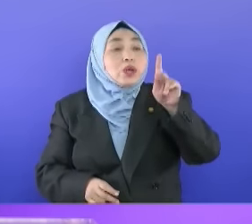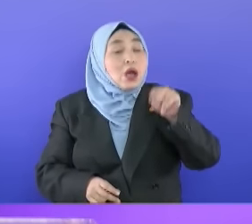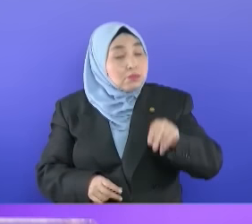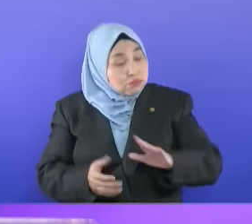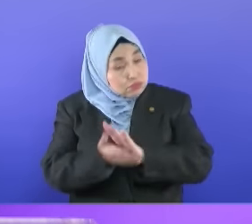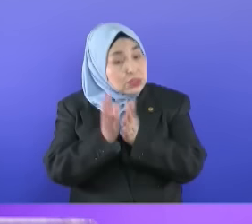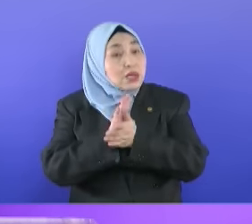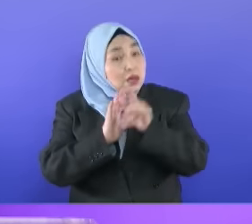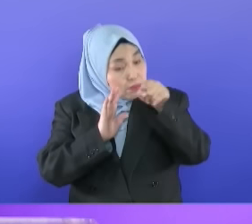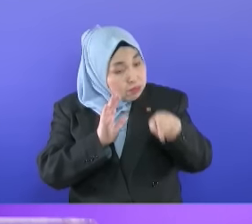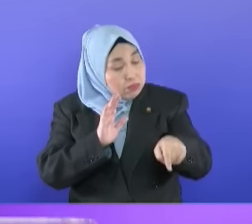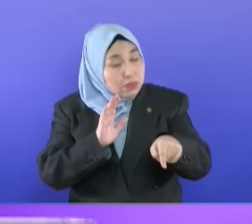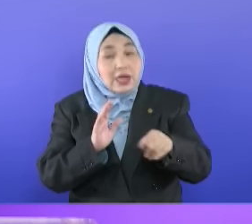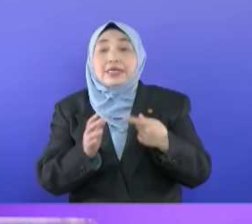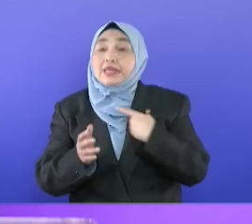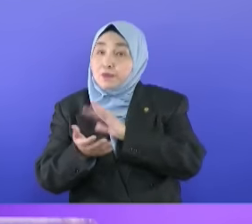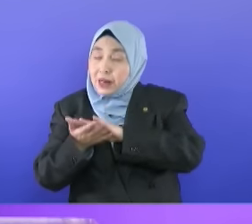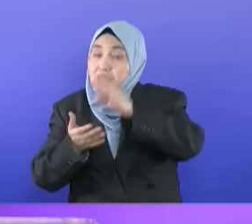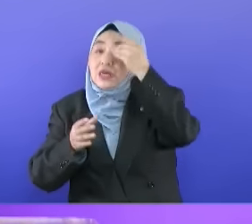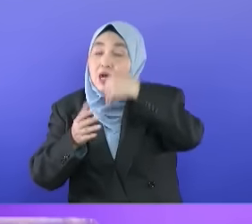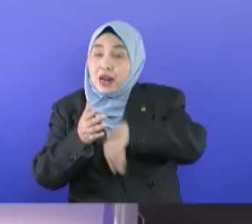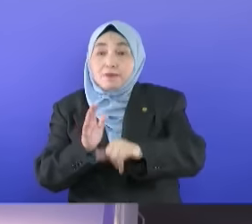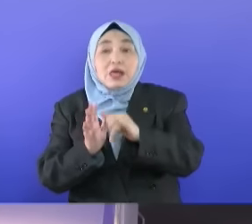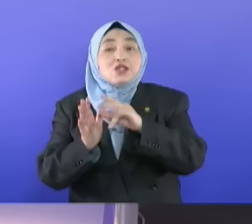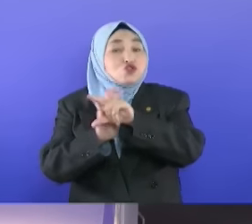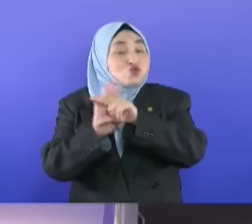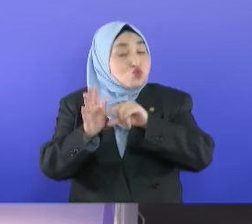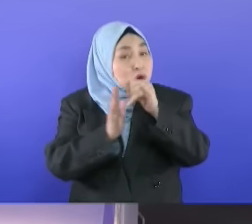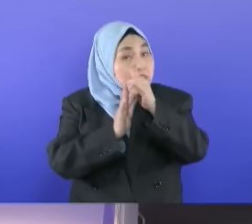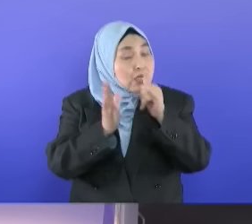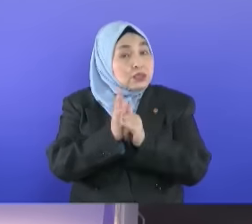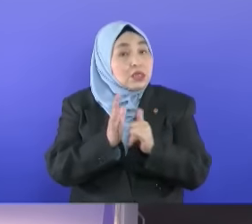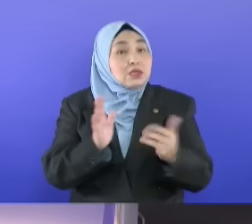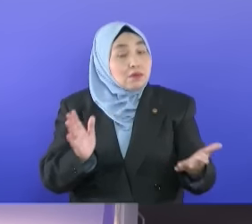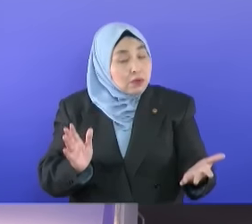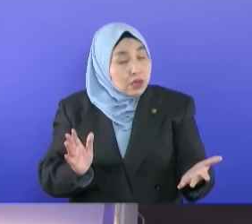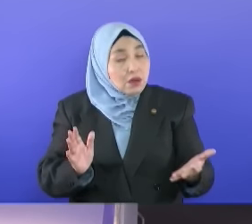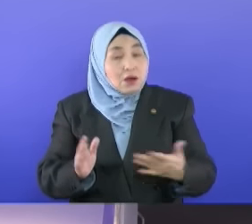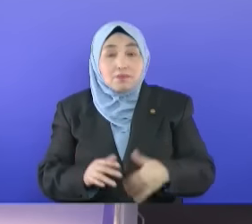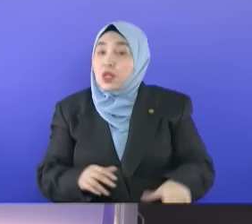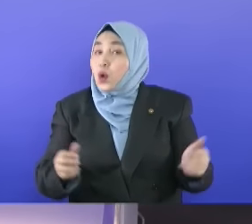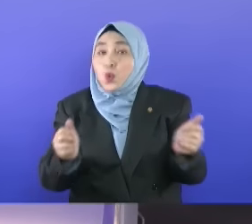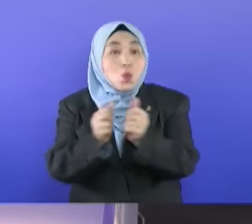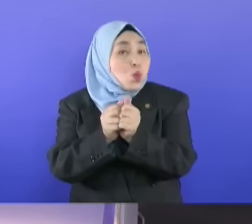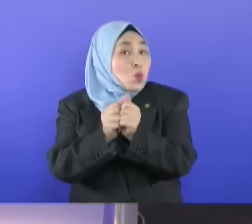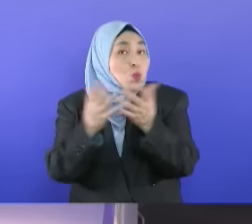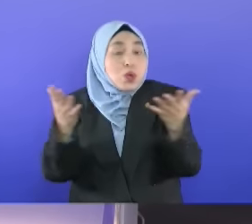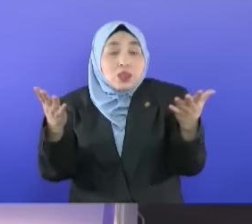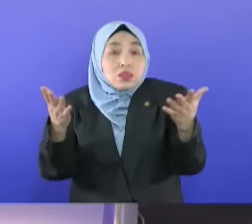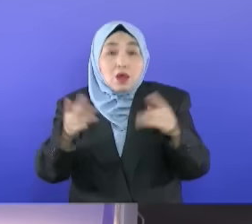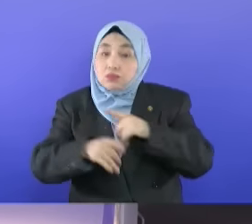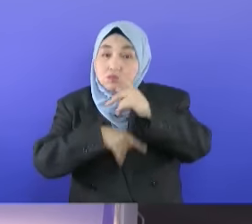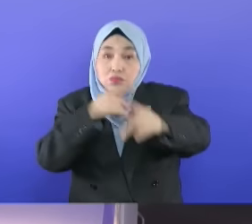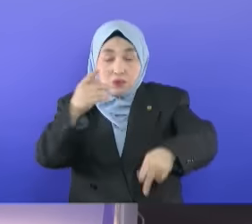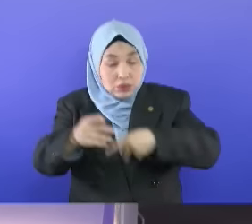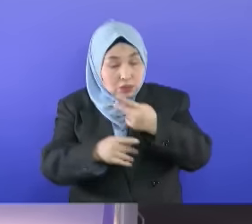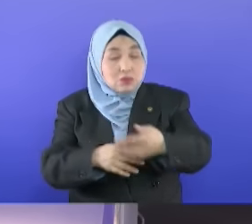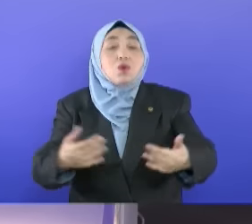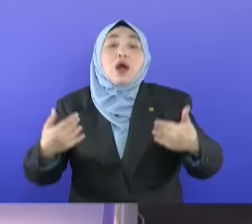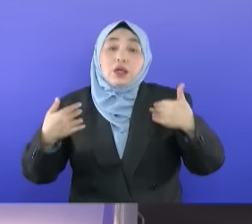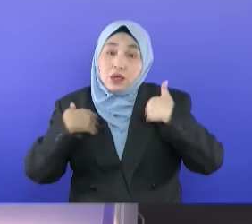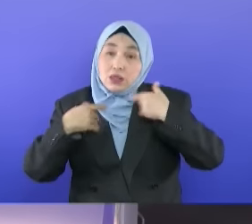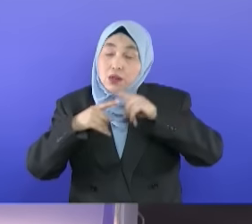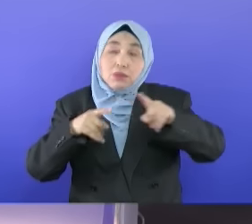ya bagaimana kita belajar juga dalam surah Yasin ya Kun Fayakun ya tanpa memerlukan proses proses itu ada tetapi